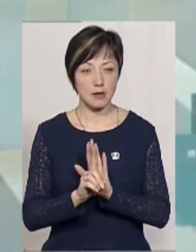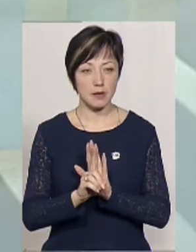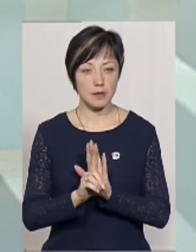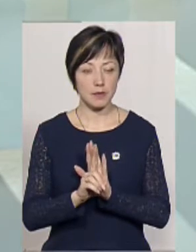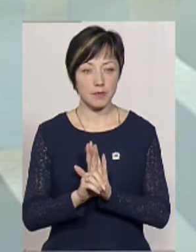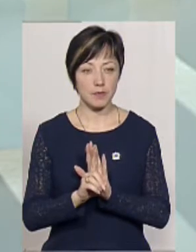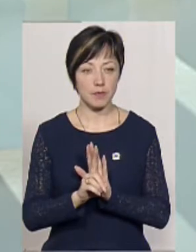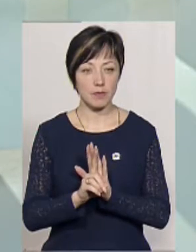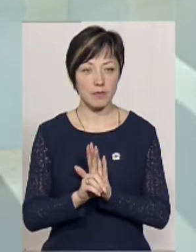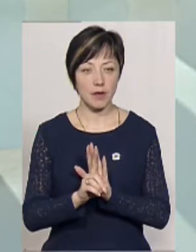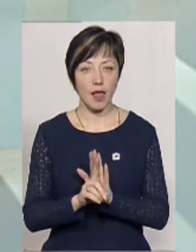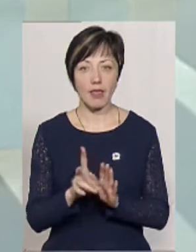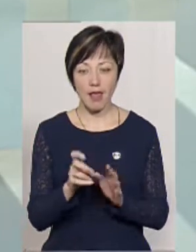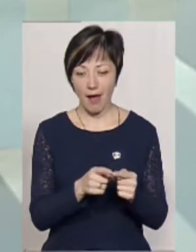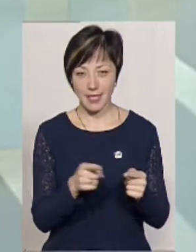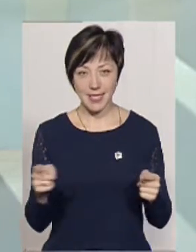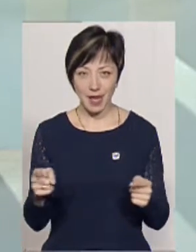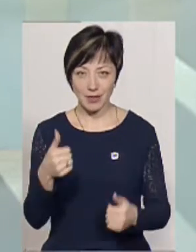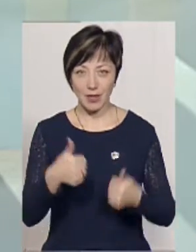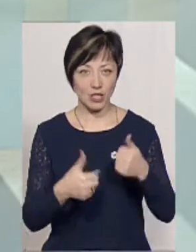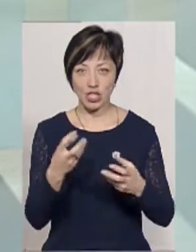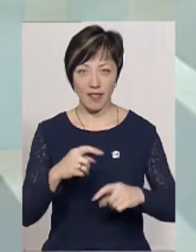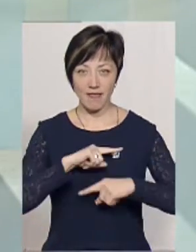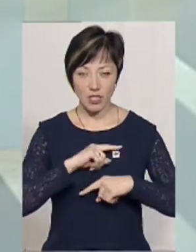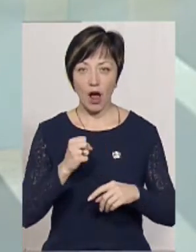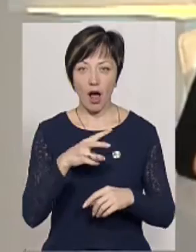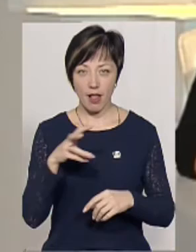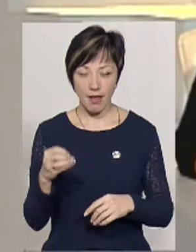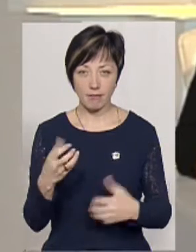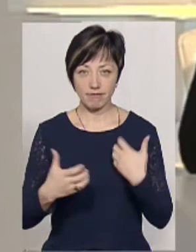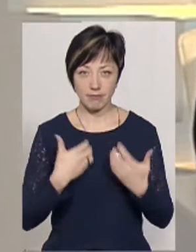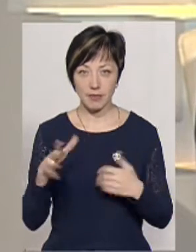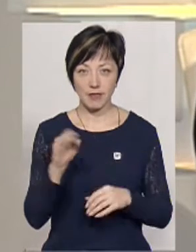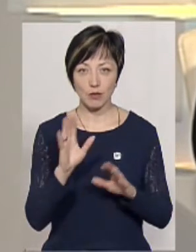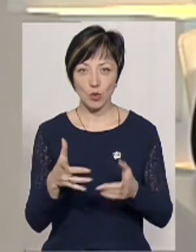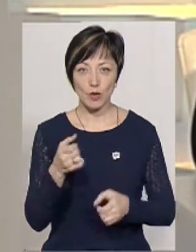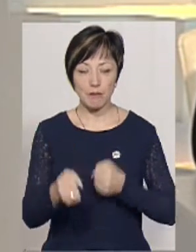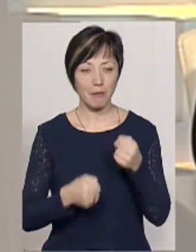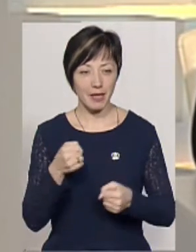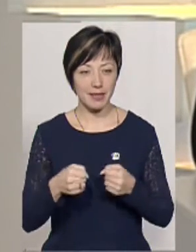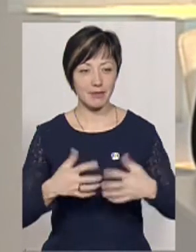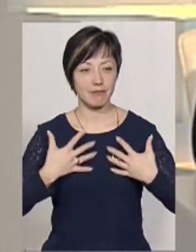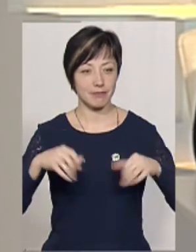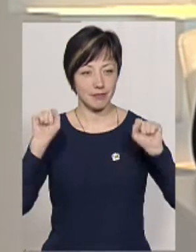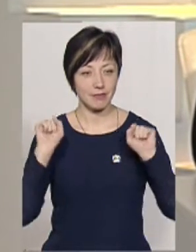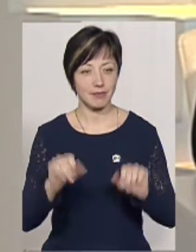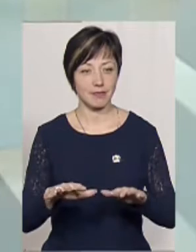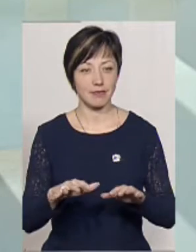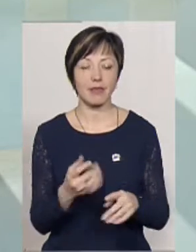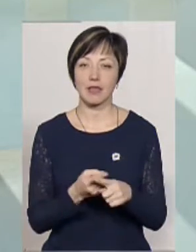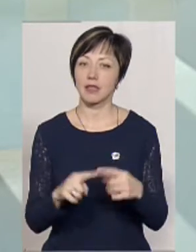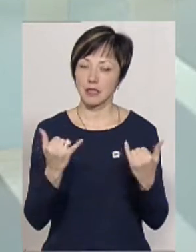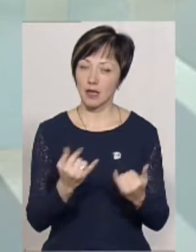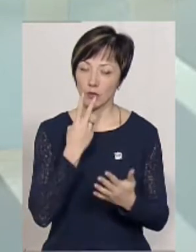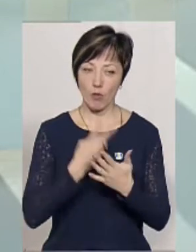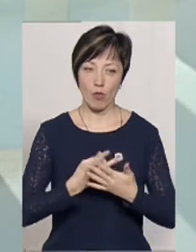скажімо, на дистанцію таку, не фінішно ще, але там, де всі будуть бігти і докладати максимум зусиль, зараз вже